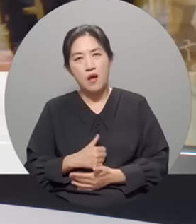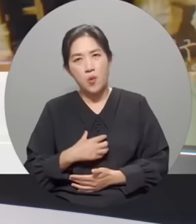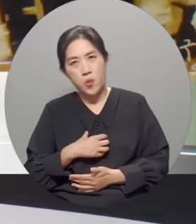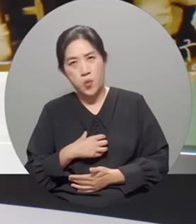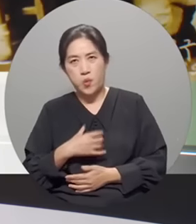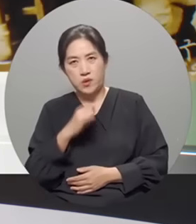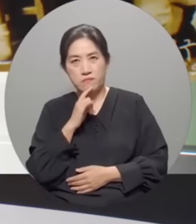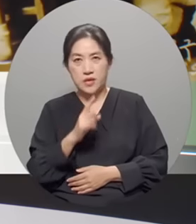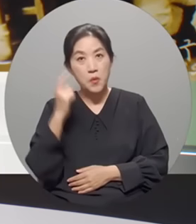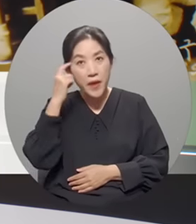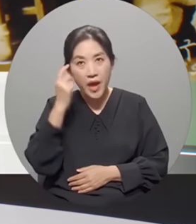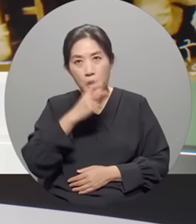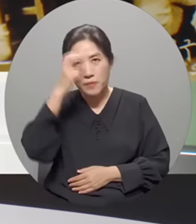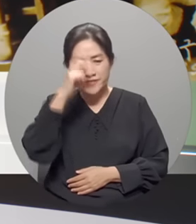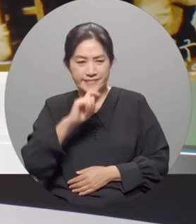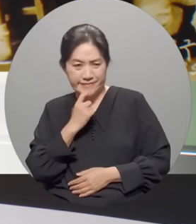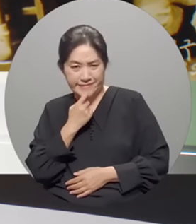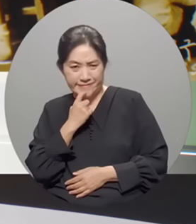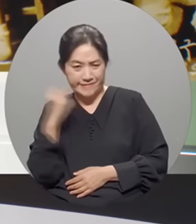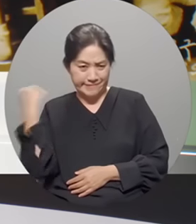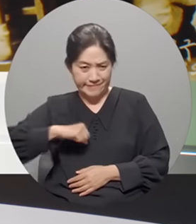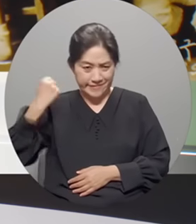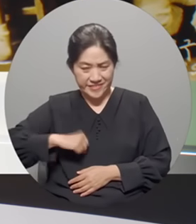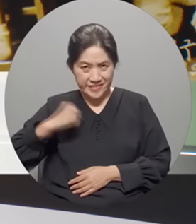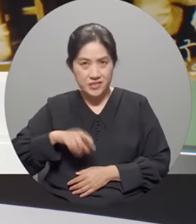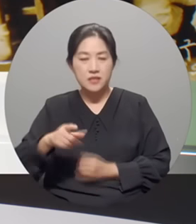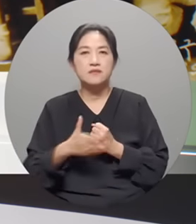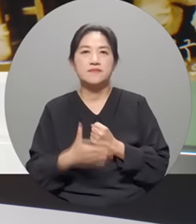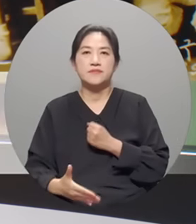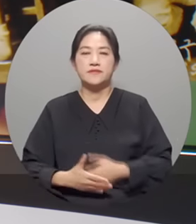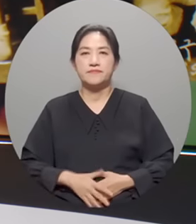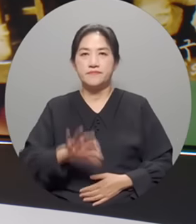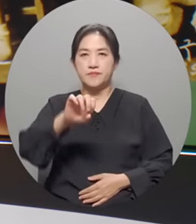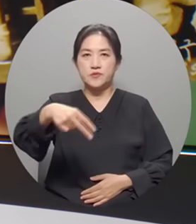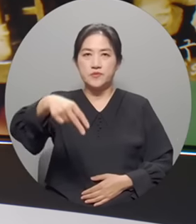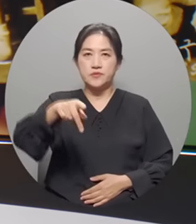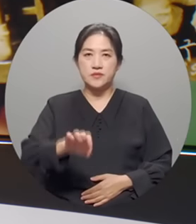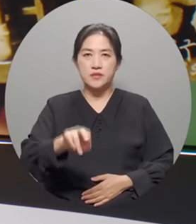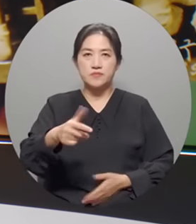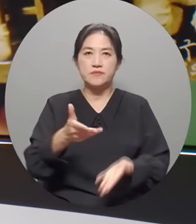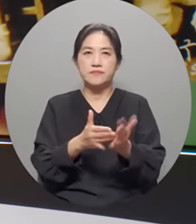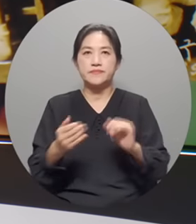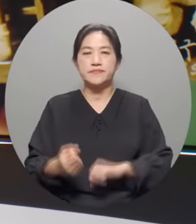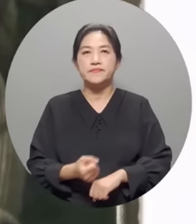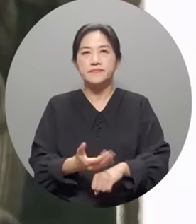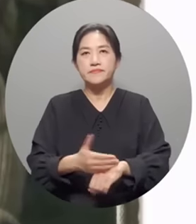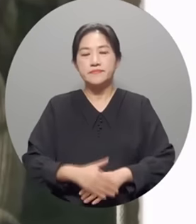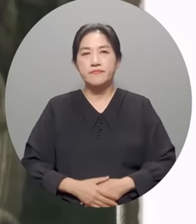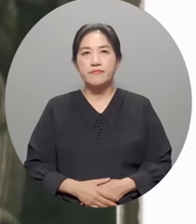합니다. 검찰이 집요하게 불복해서입니다. 윤상문 기자입니다.